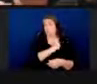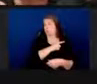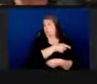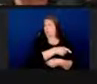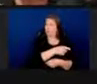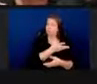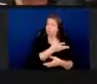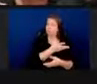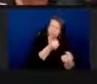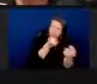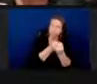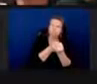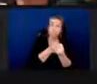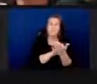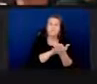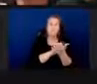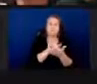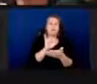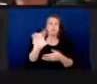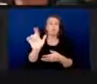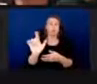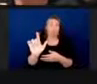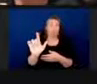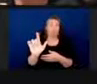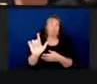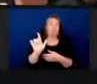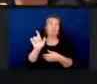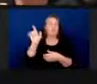خلال العامين الماضيين طبعا